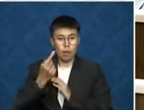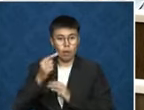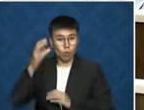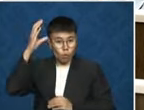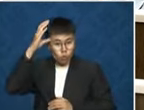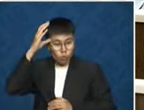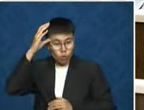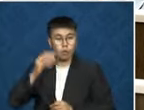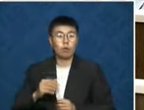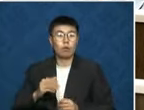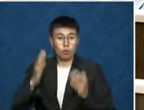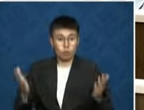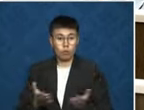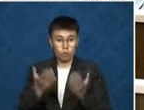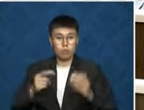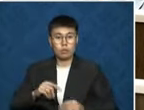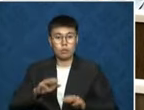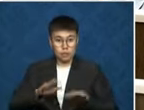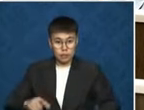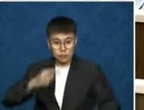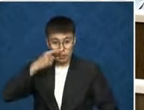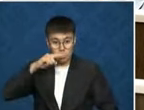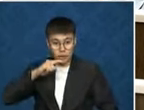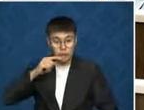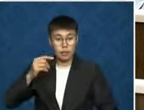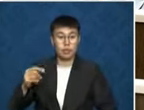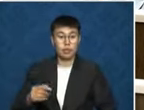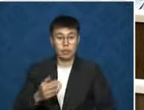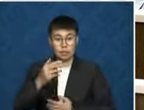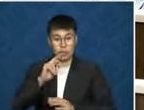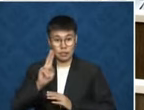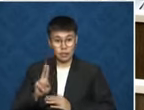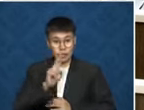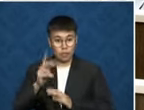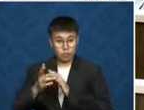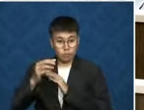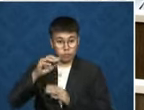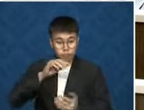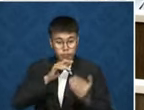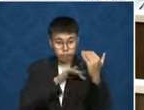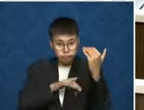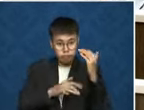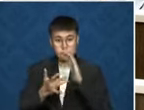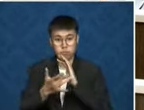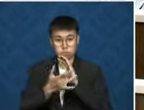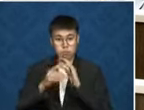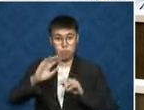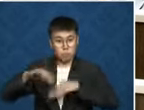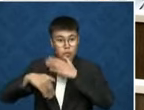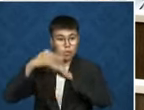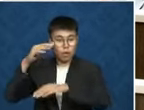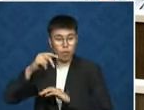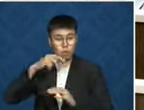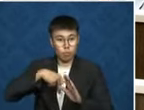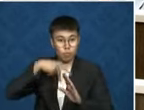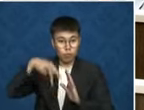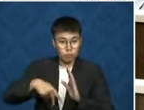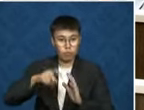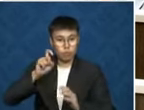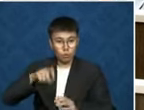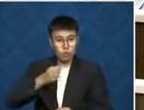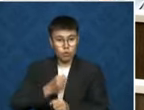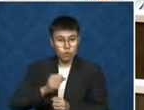ถึงส่งเสริมให้เด็กไทยไม่ใช่เป็นแค่ผู้ใช้ปัญญาประดิษฐ์แต่เป็นผู้พัฒนาซึ่งการที่จะได้มานั้นเราต้องลง